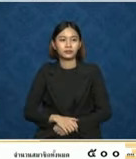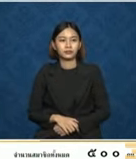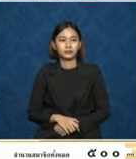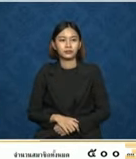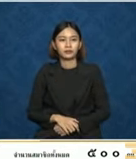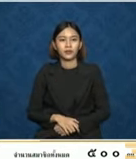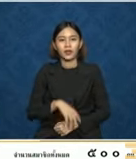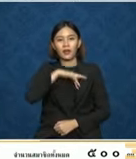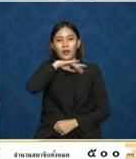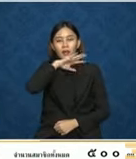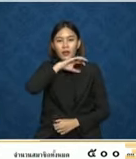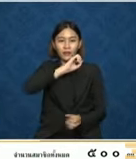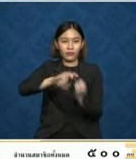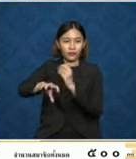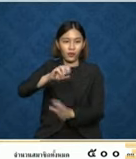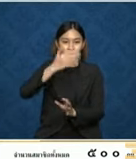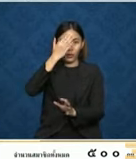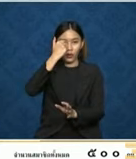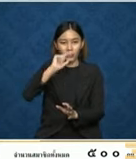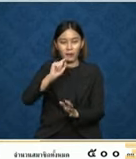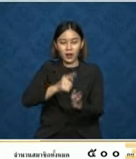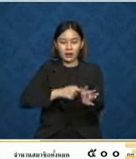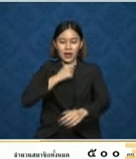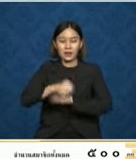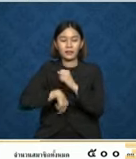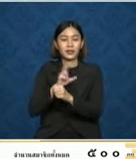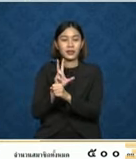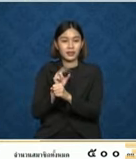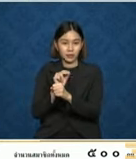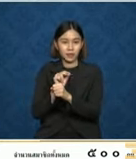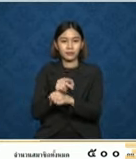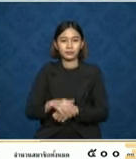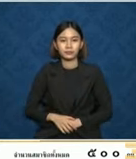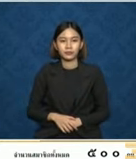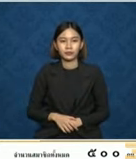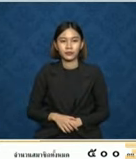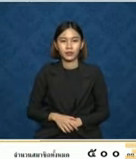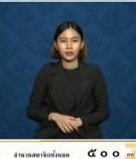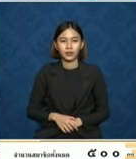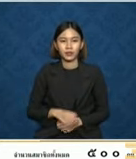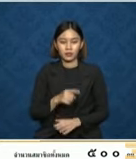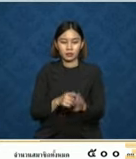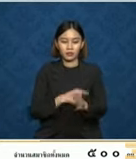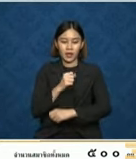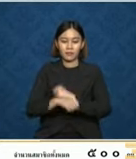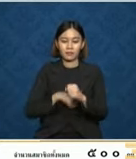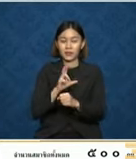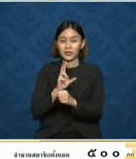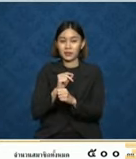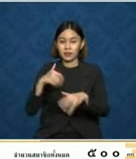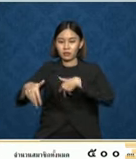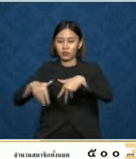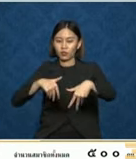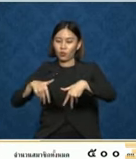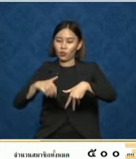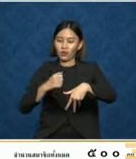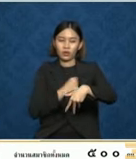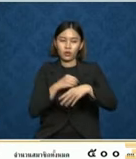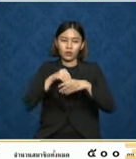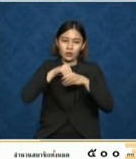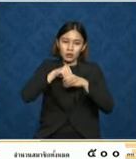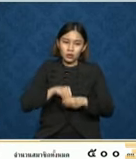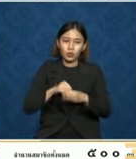บ่อขยะแห่งนี้เกิดขึ้นมามากกว่า30ปีแล้วนะคะแล้วก็กว่า30ปีที่ชาวบ้านต้องทนอยู่กับกอง